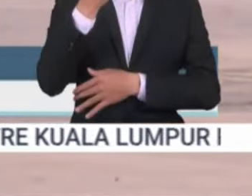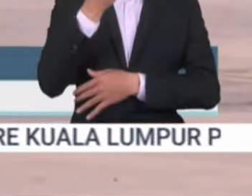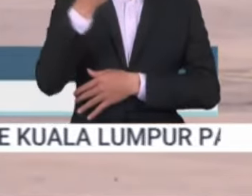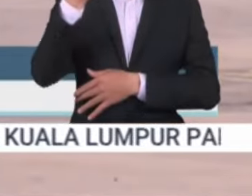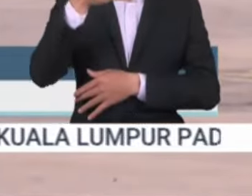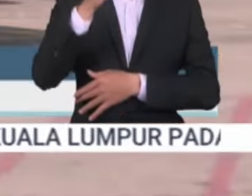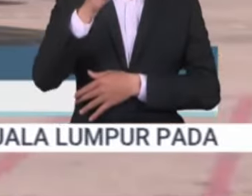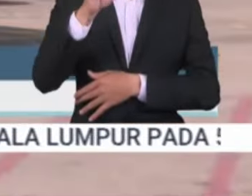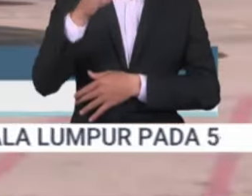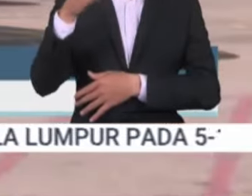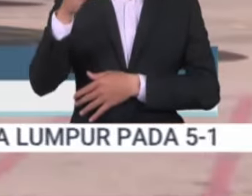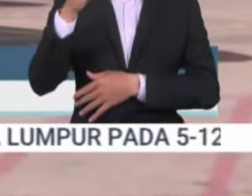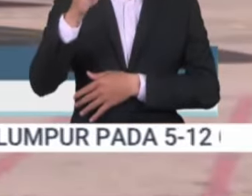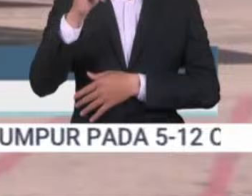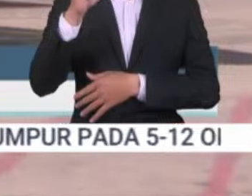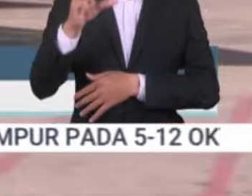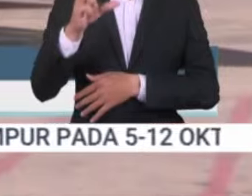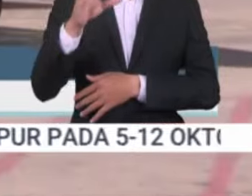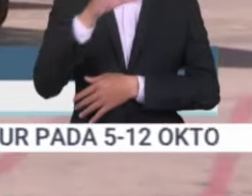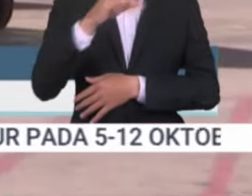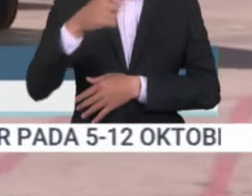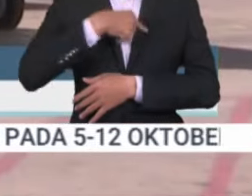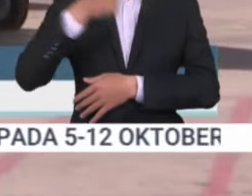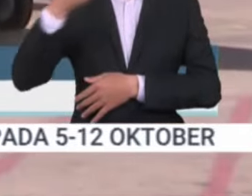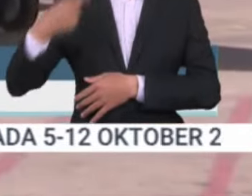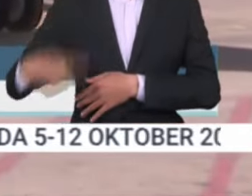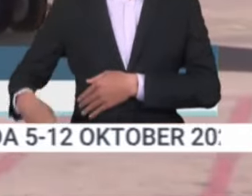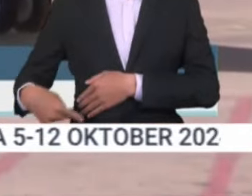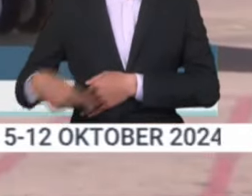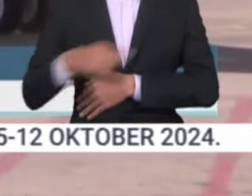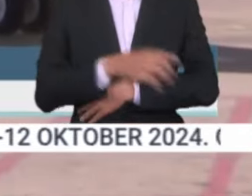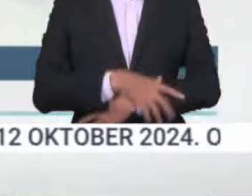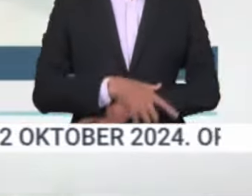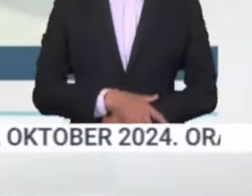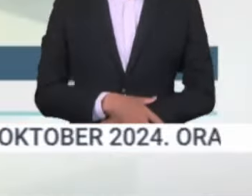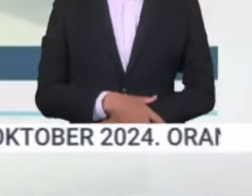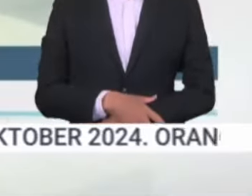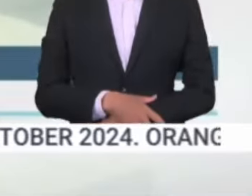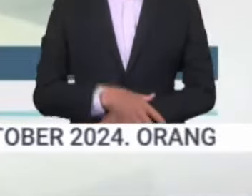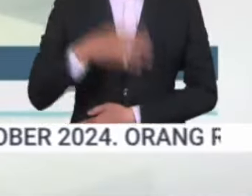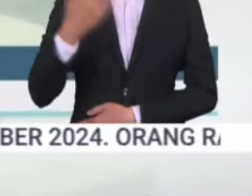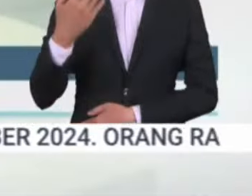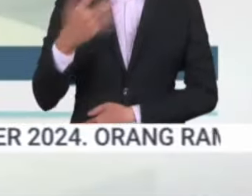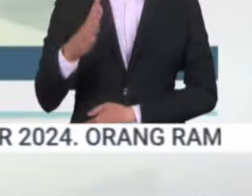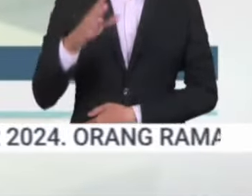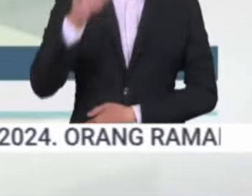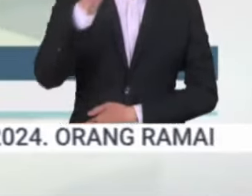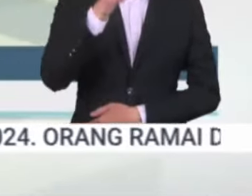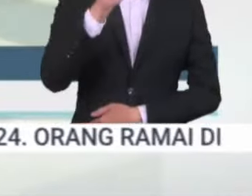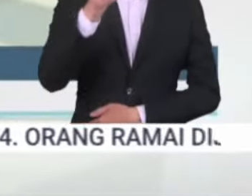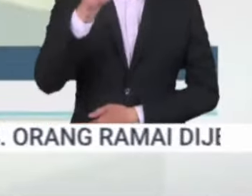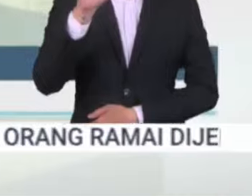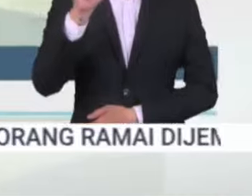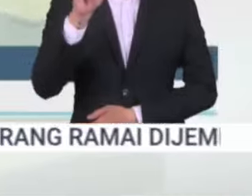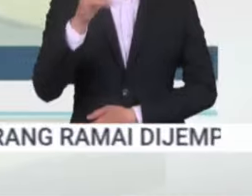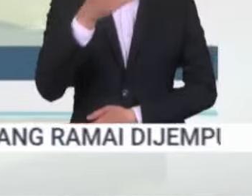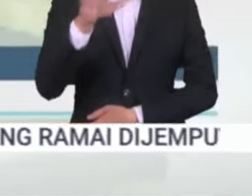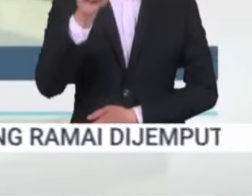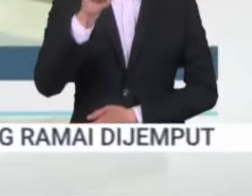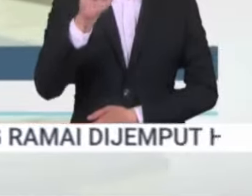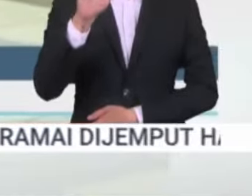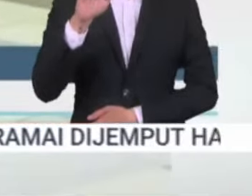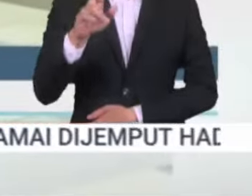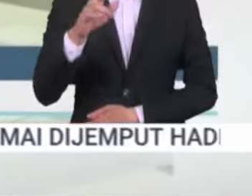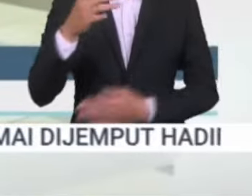Hangzhou, Shenzhen, Wuhan, Shanghai, Beijing dan Ningbo. Selain itu, Xiamen Air mengendalikan laluan Fuzhou